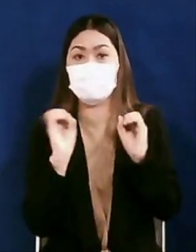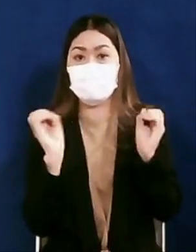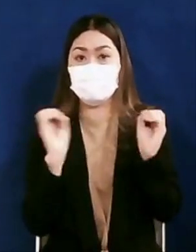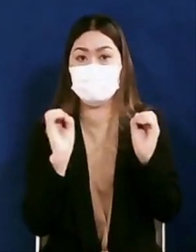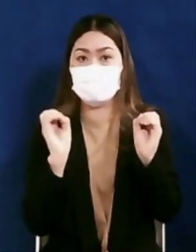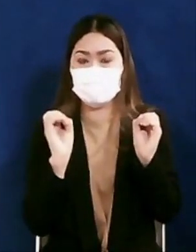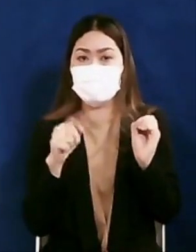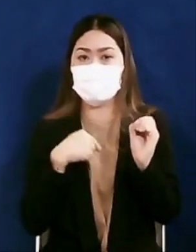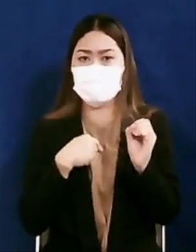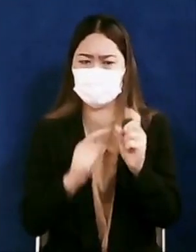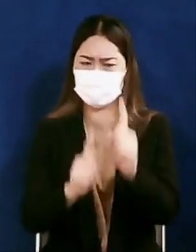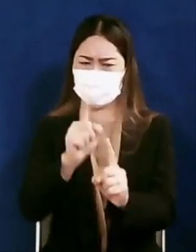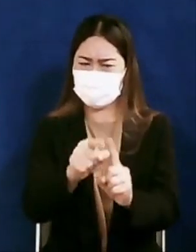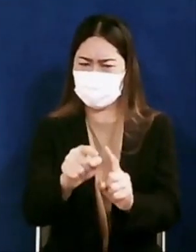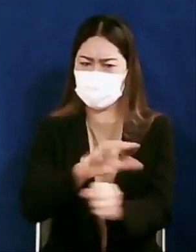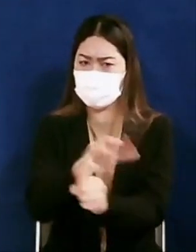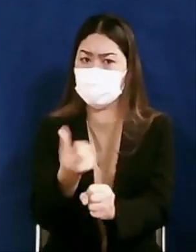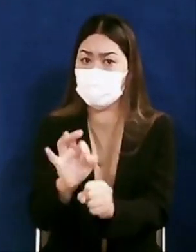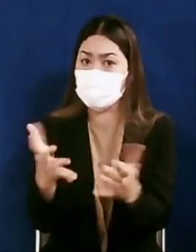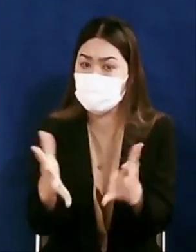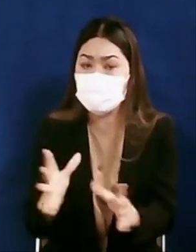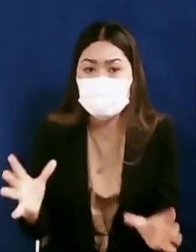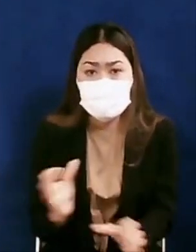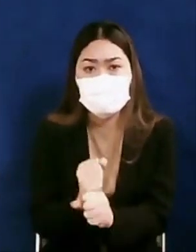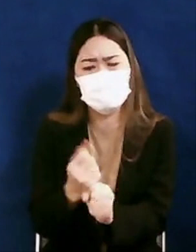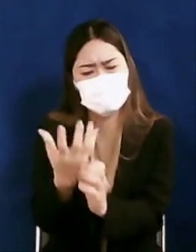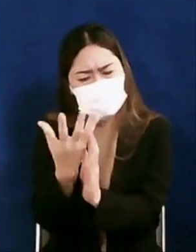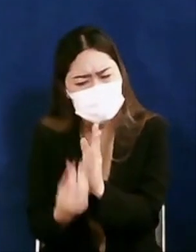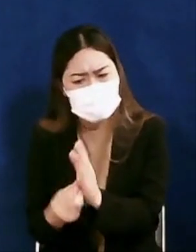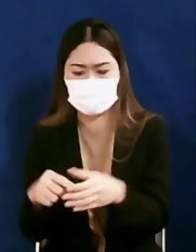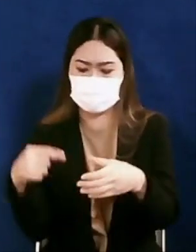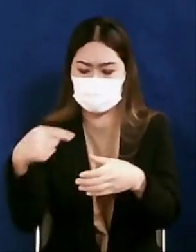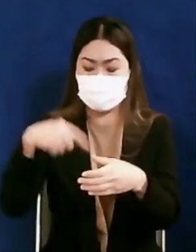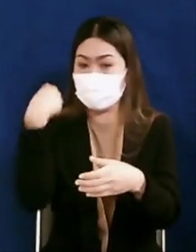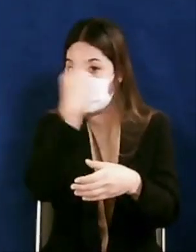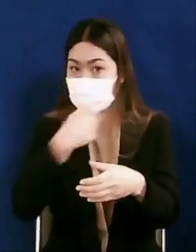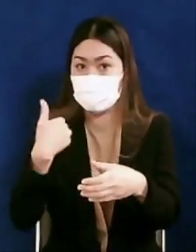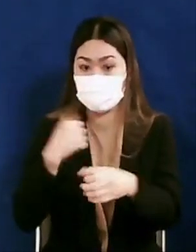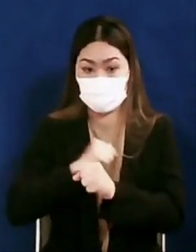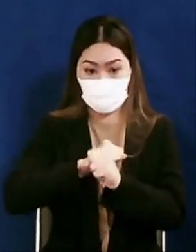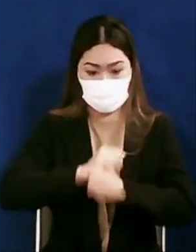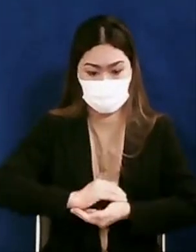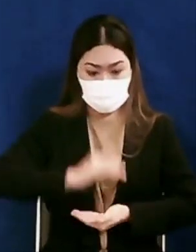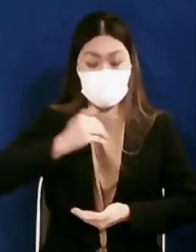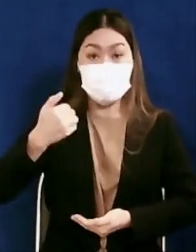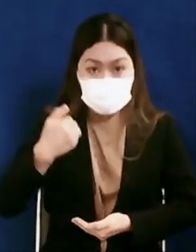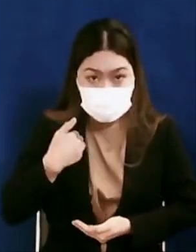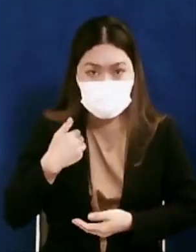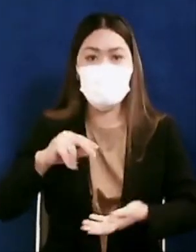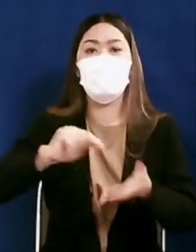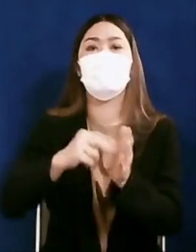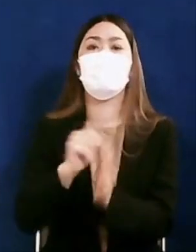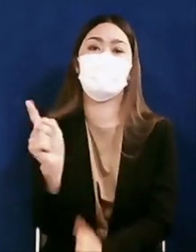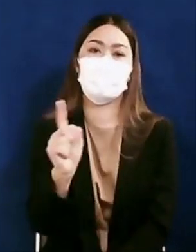ได้ถูกวินิจฉัยว่าเป็นโควิด -19 เนี่ยตกลงที่เหลือเนี่ยมีใครบ้างที่มีภูมิคุ้มกันขึ้นถ้ามีภูมิคุ้มกันขึ้นก็แปลว่